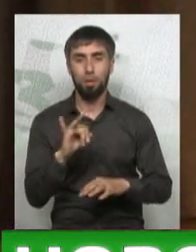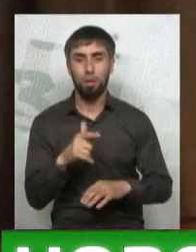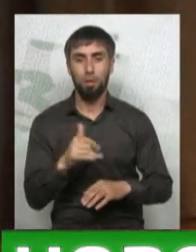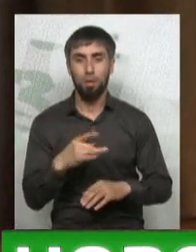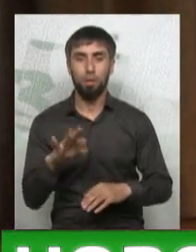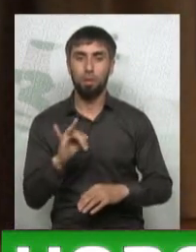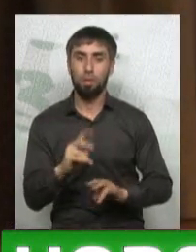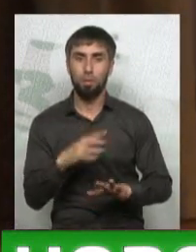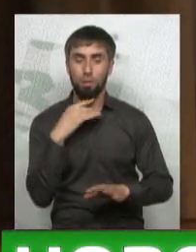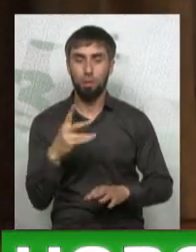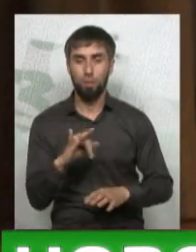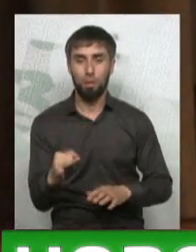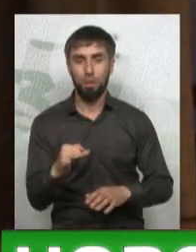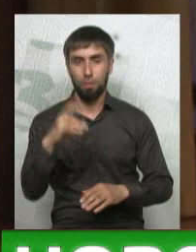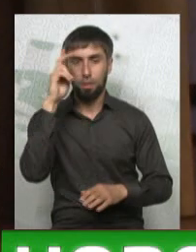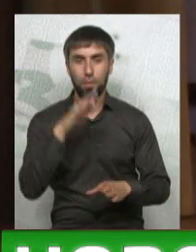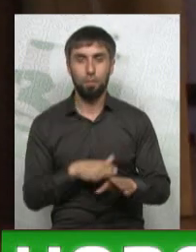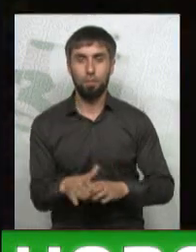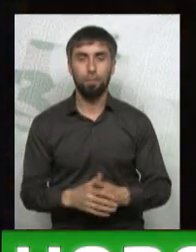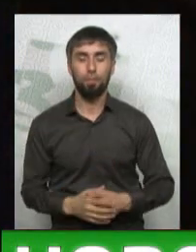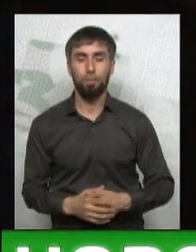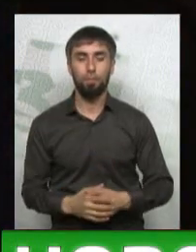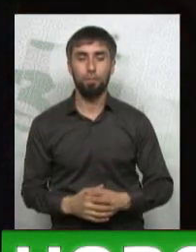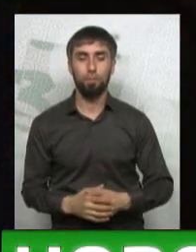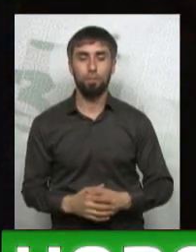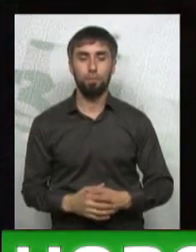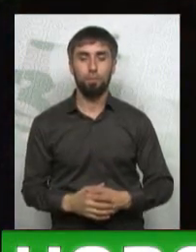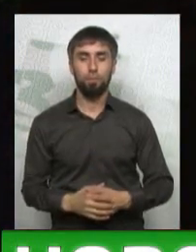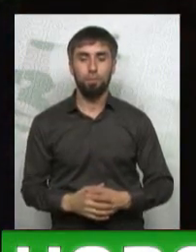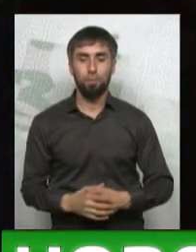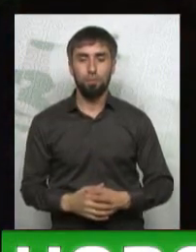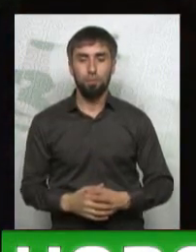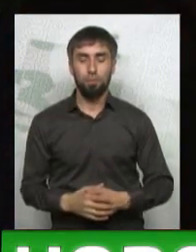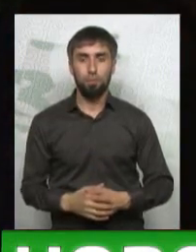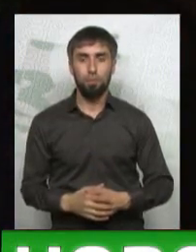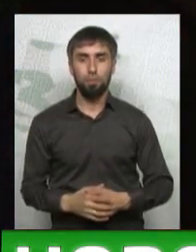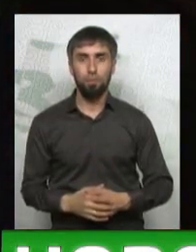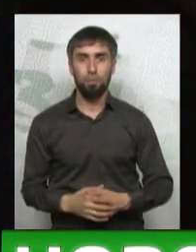только нашей республики, но и страны в целом. Муслим Ганиев, Джамалей Султыгов, Новости 24.